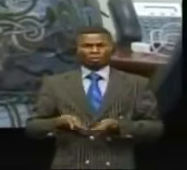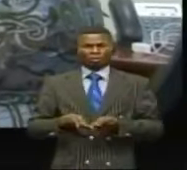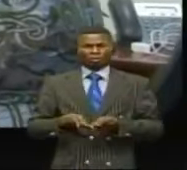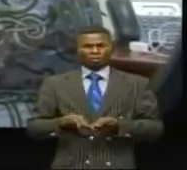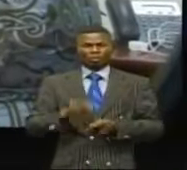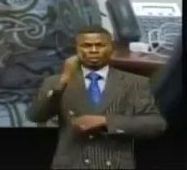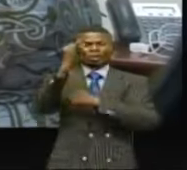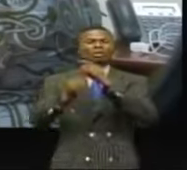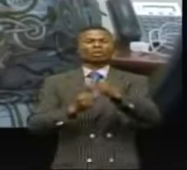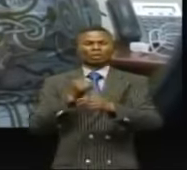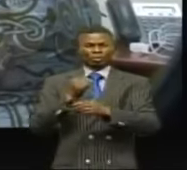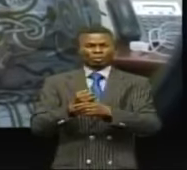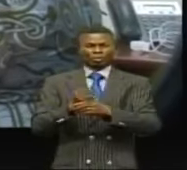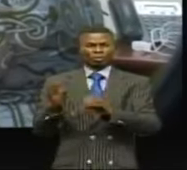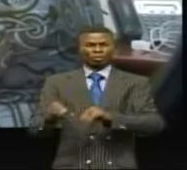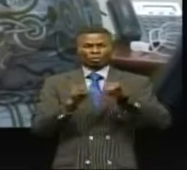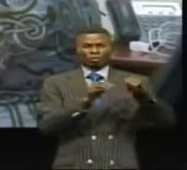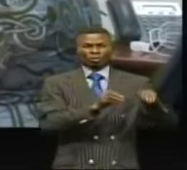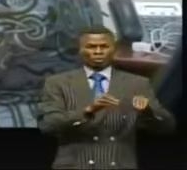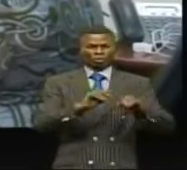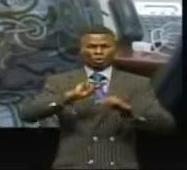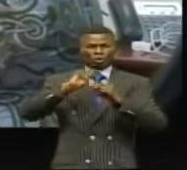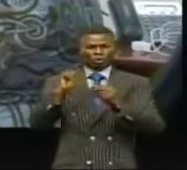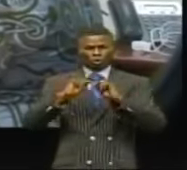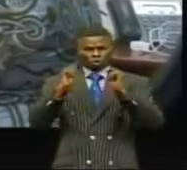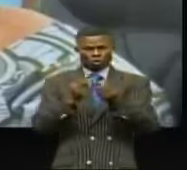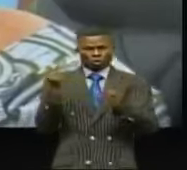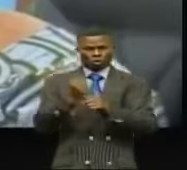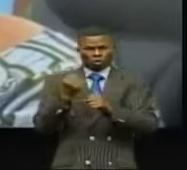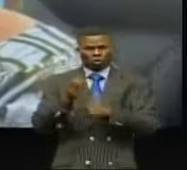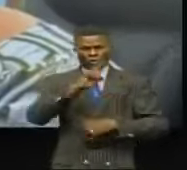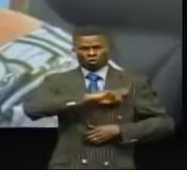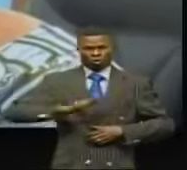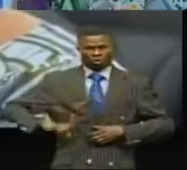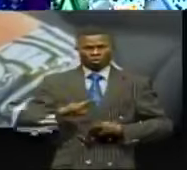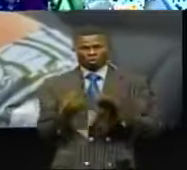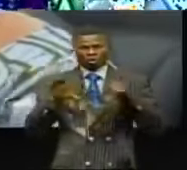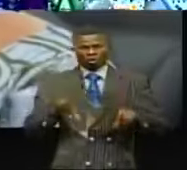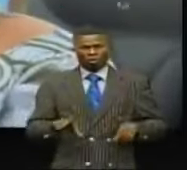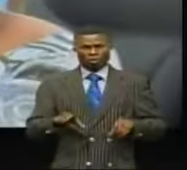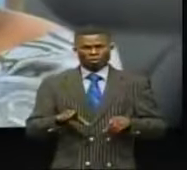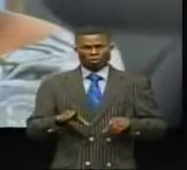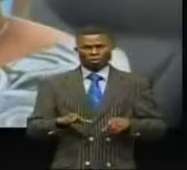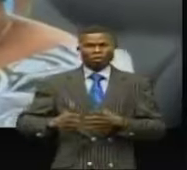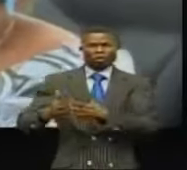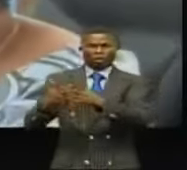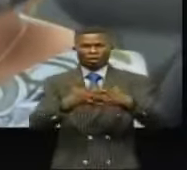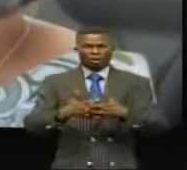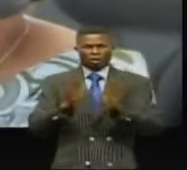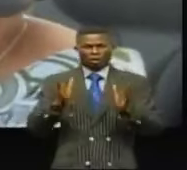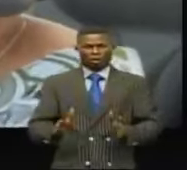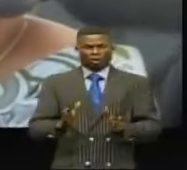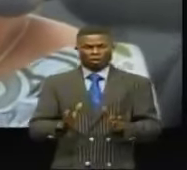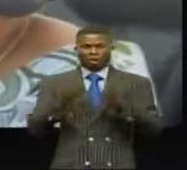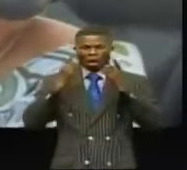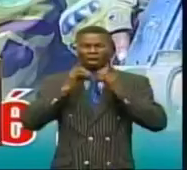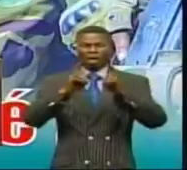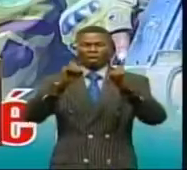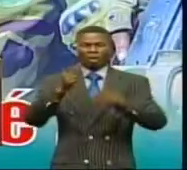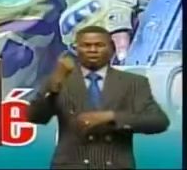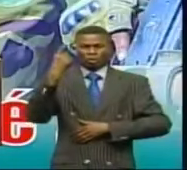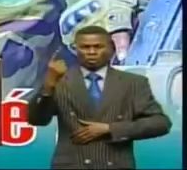l'international, la mise en place d'un groupe de travail République démocratique du Congo, États-Unis d'Amérique à travers une déclaration commune,